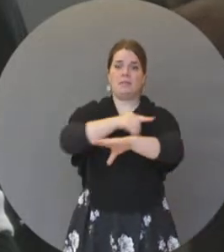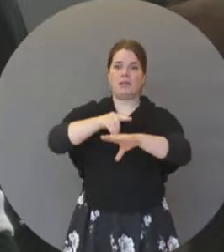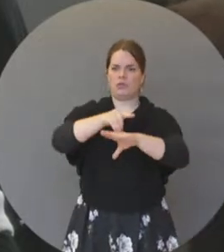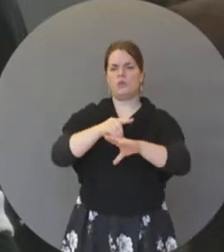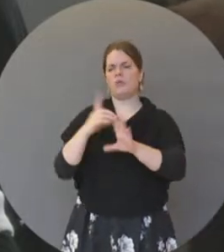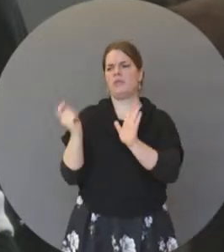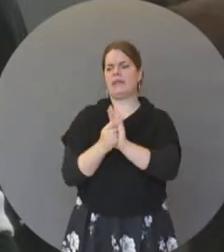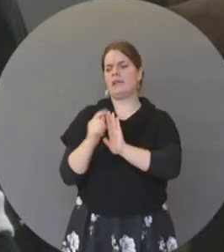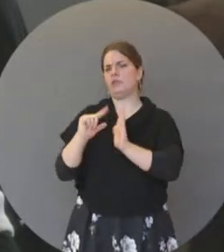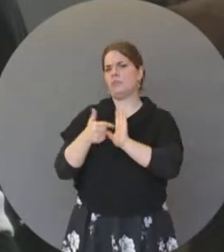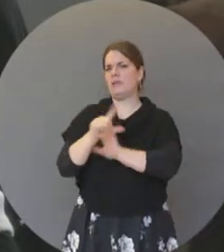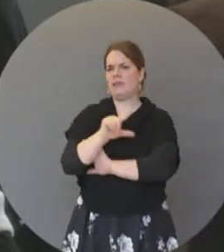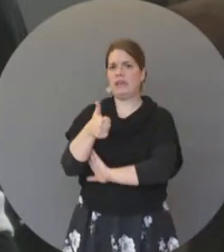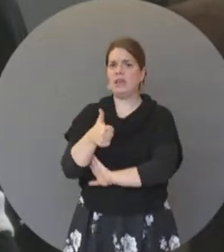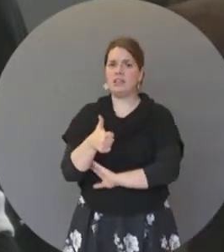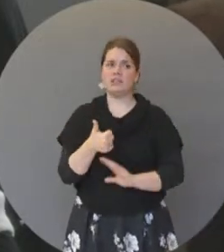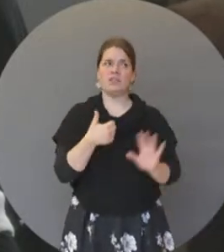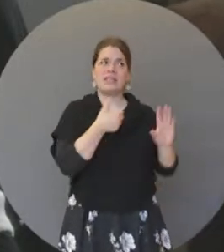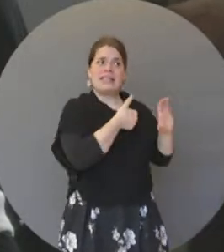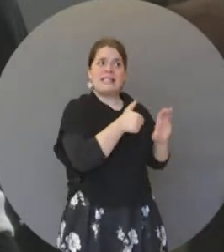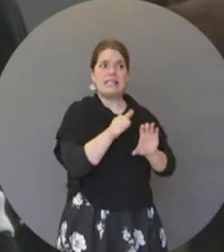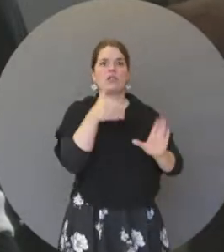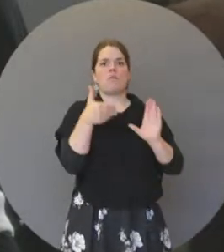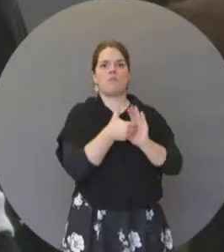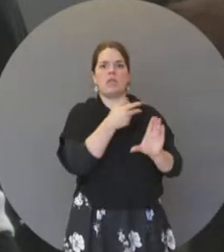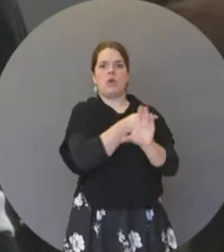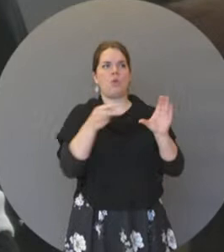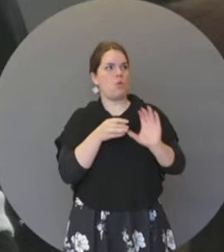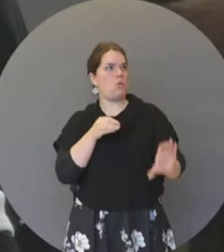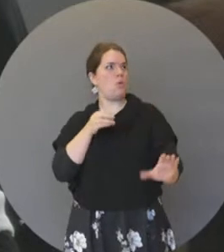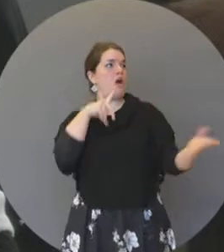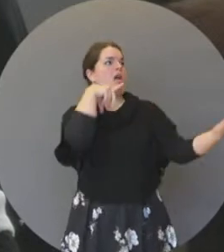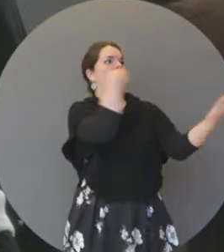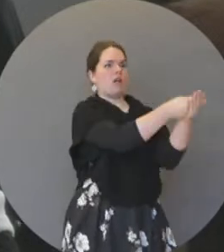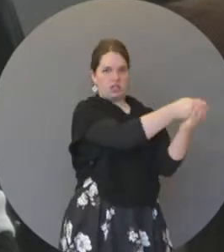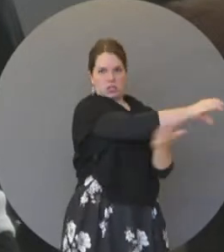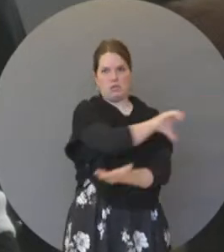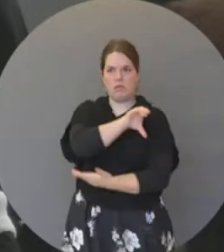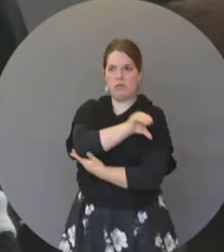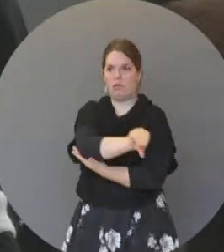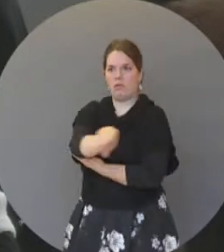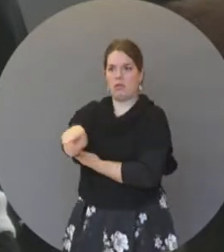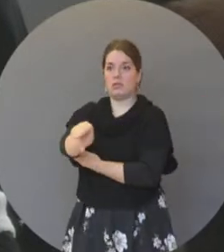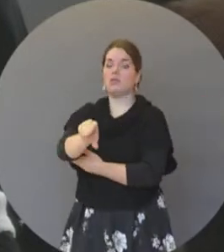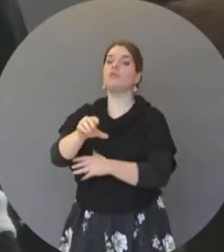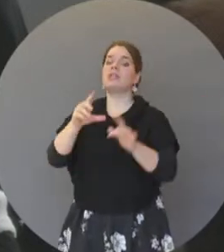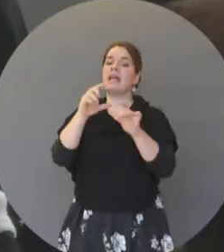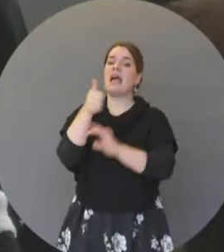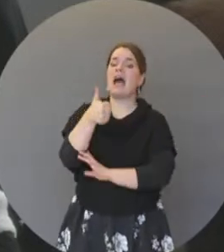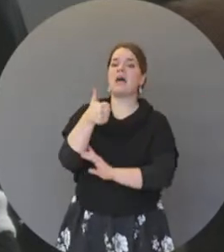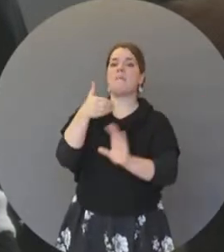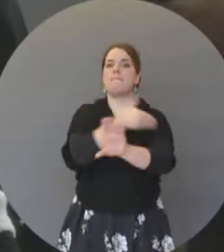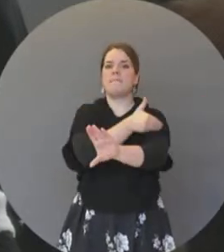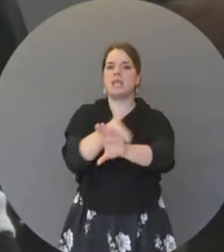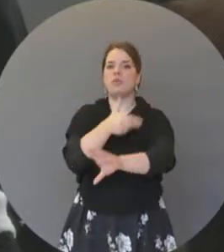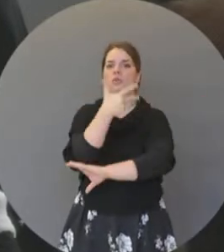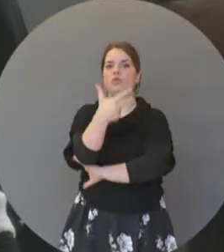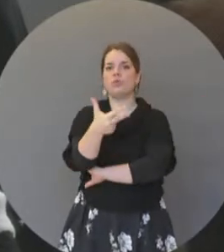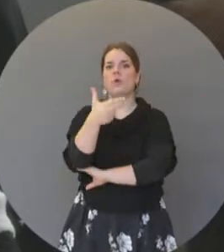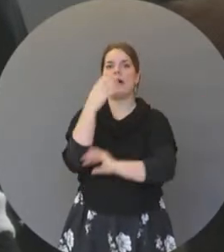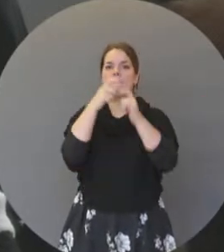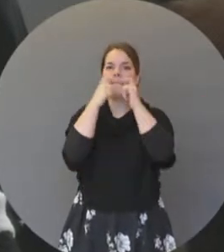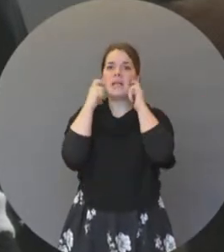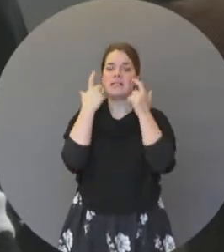représentait un effort financier de 600 000 euros pour la collectivité soit 1 million 3 de masques et 27 de gants